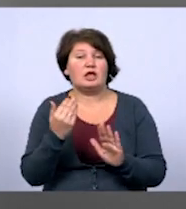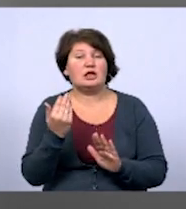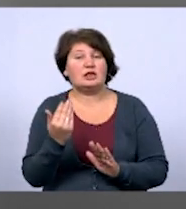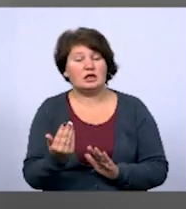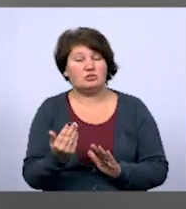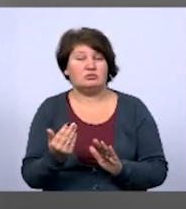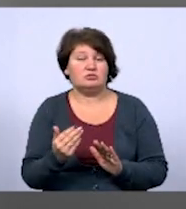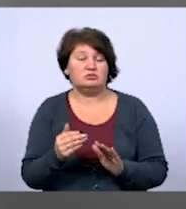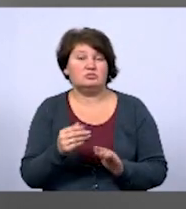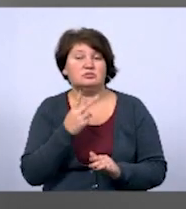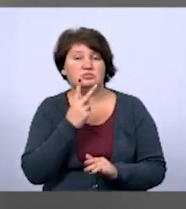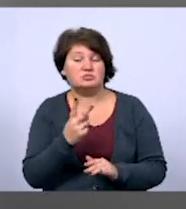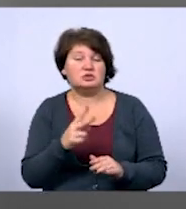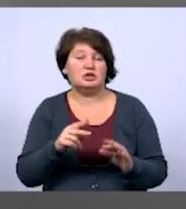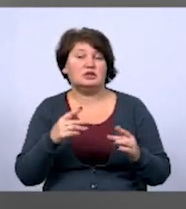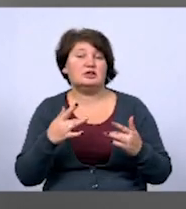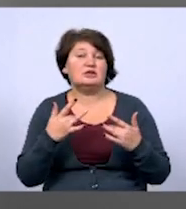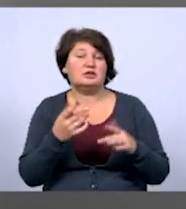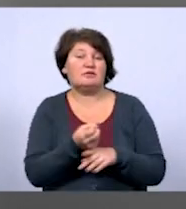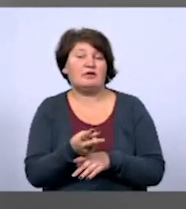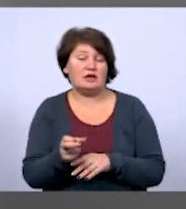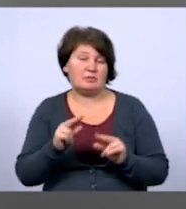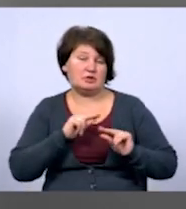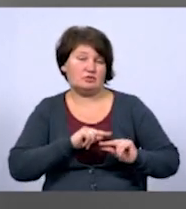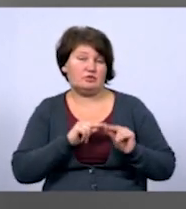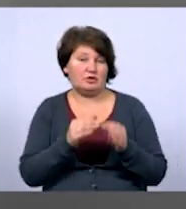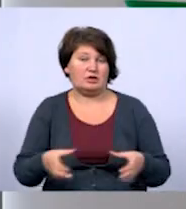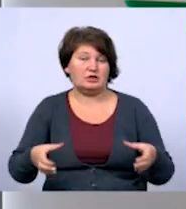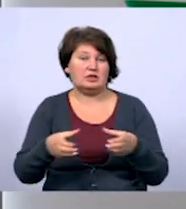позицію стосовно звільнення працівників резиденції Синьогора.